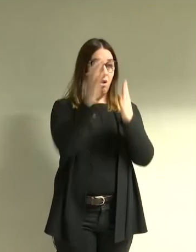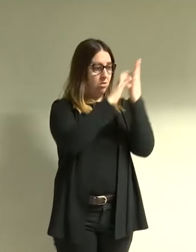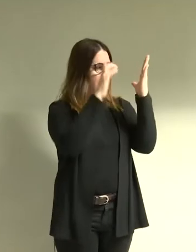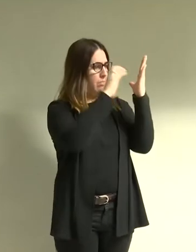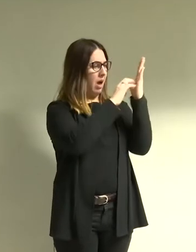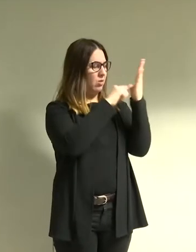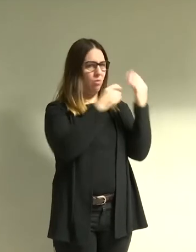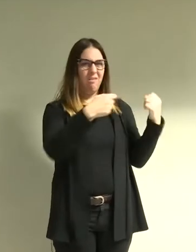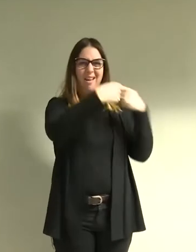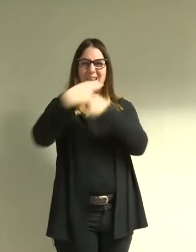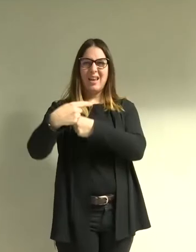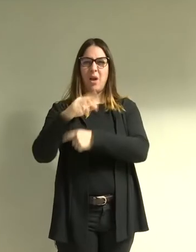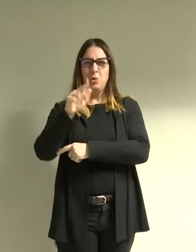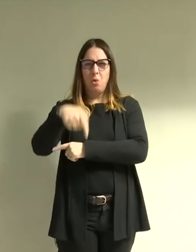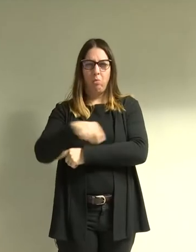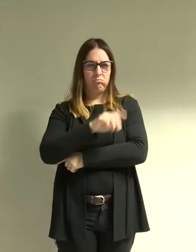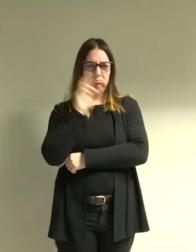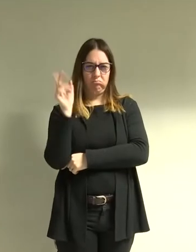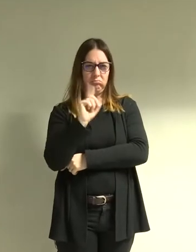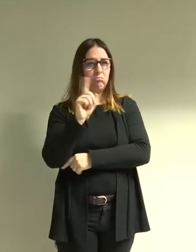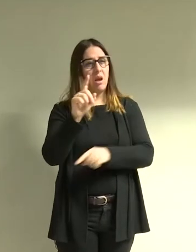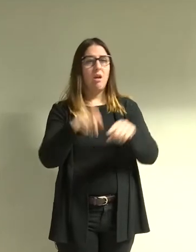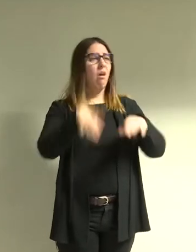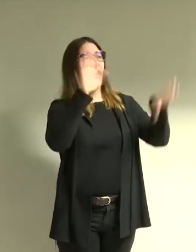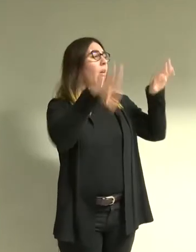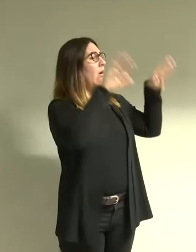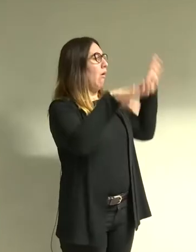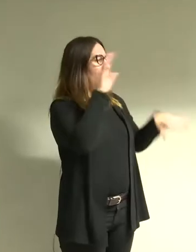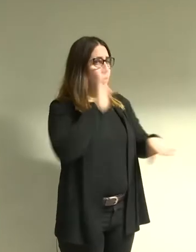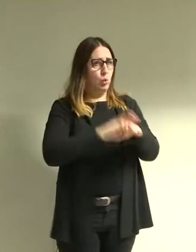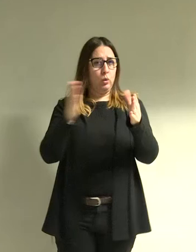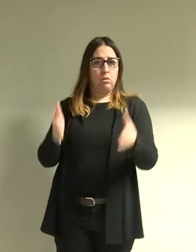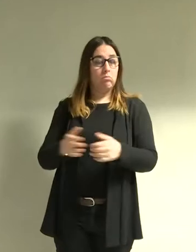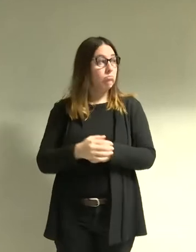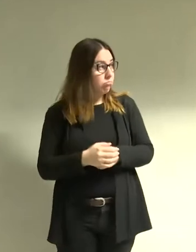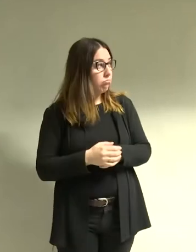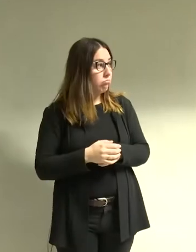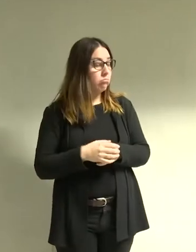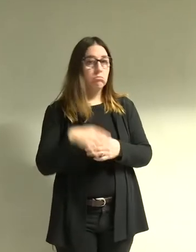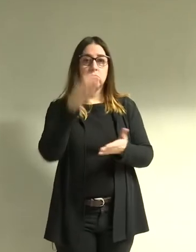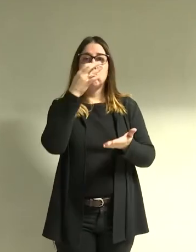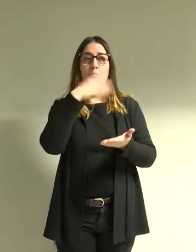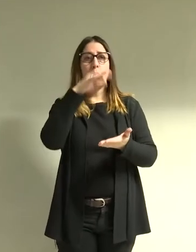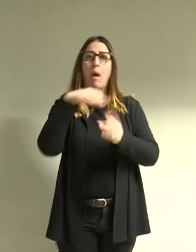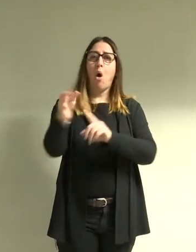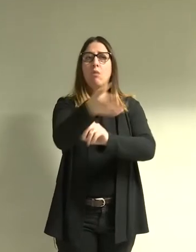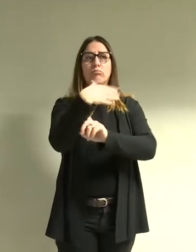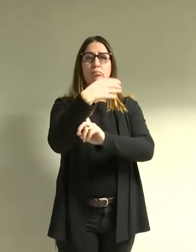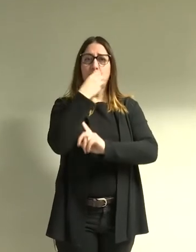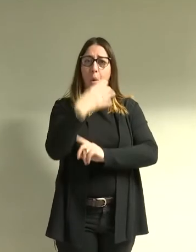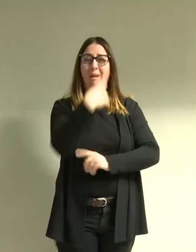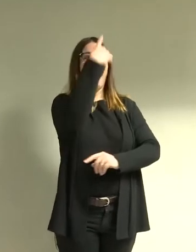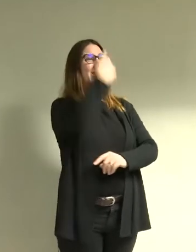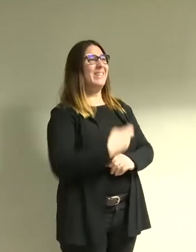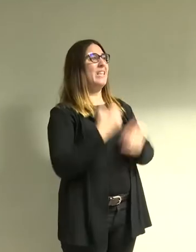concerne pas les unions quartier mais comme vous avez tous pris la parole là dessus je trouve qu'en fait ils ont des bons porte parole parce que du coup ils n'ont pas besoin de venir poser une question